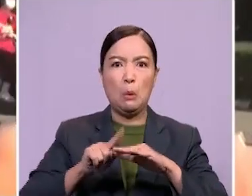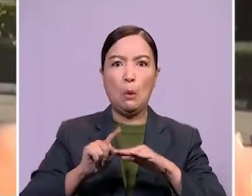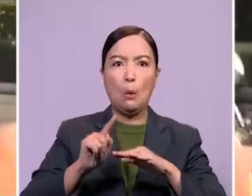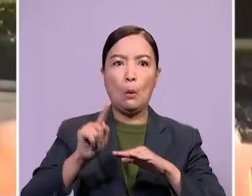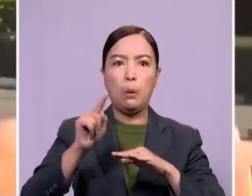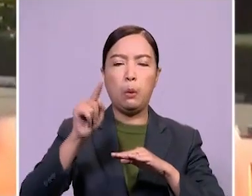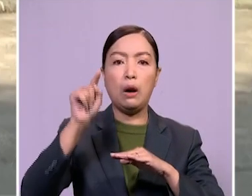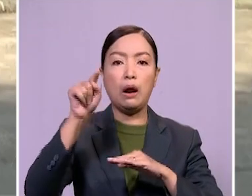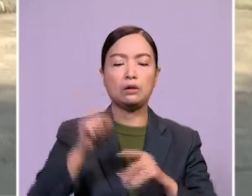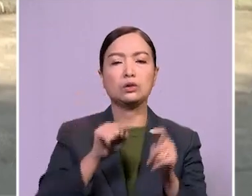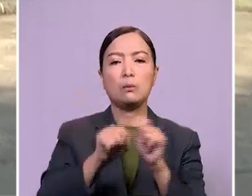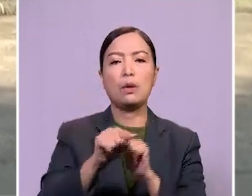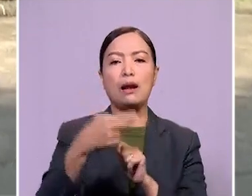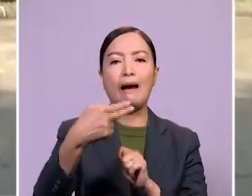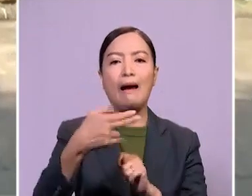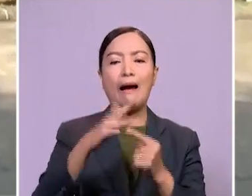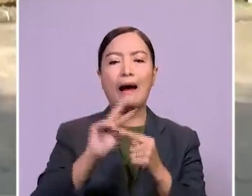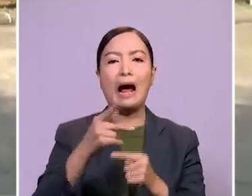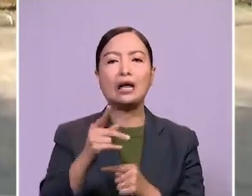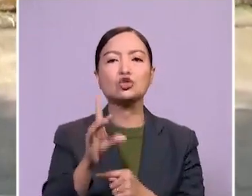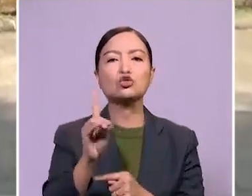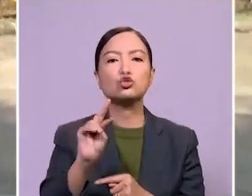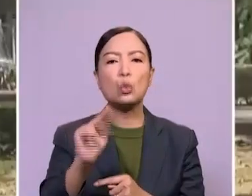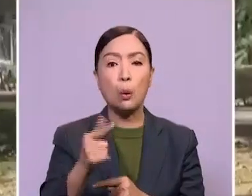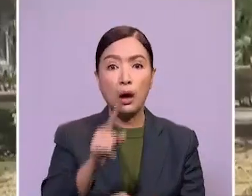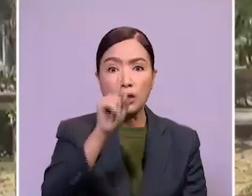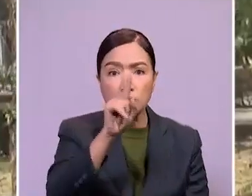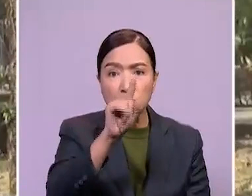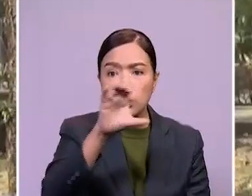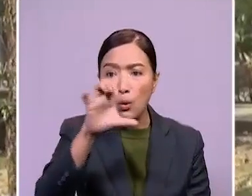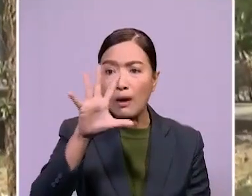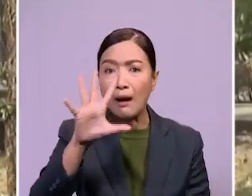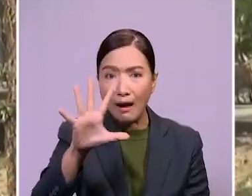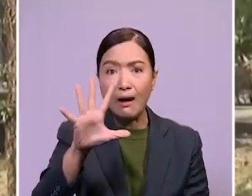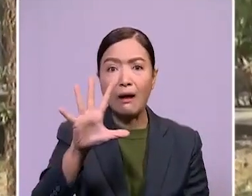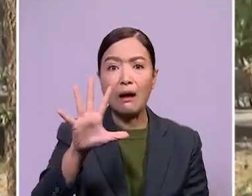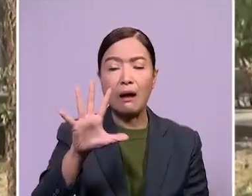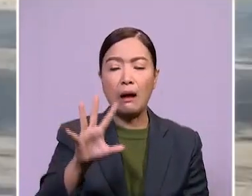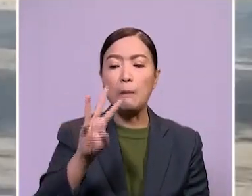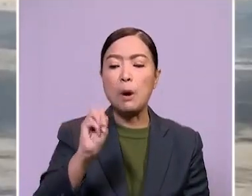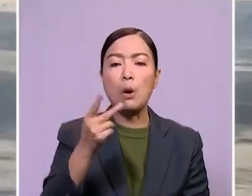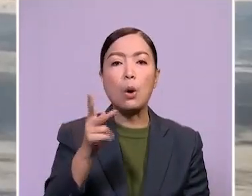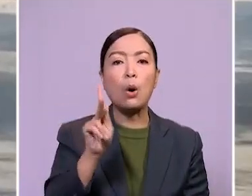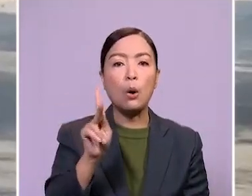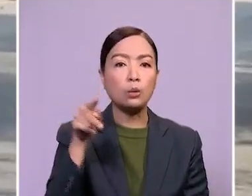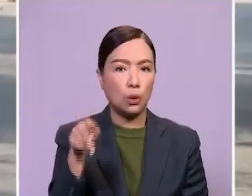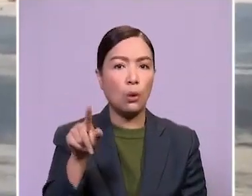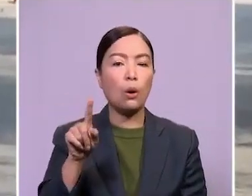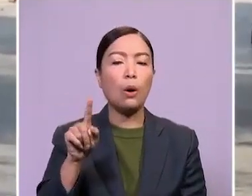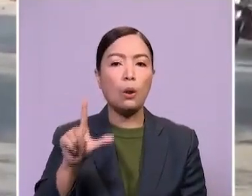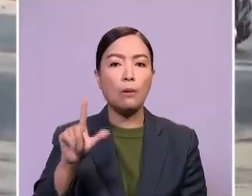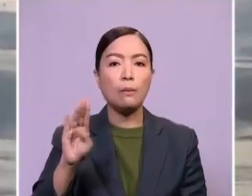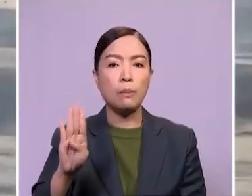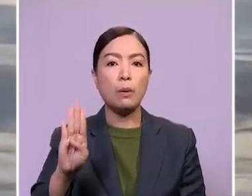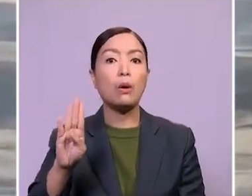เชียงใหม่อยู่ที่ตำบลหางดงอำเภอฮอดครับสูงถึง 105ไมโครกรัมต่อลูกบาศก์เมตรส่วนค่า